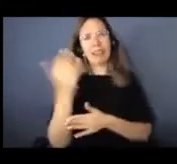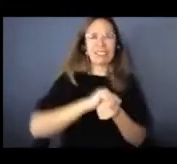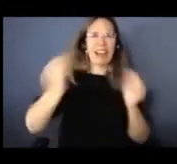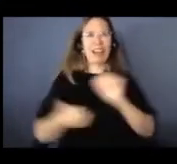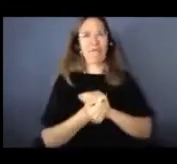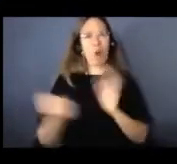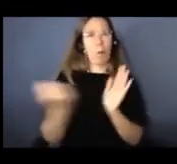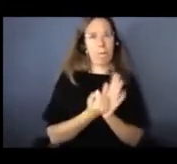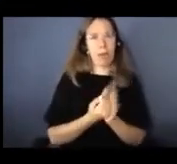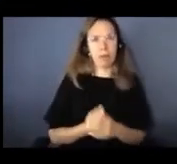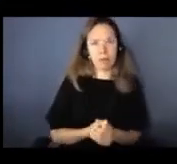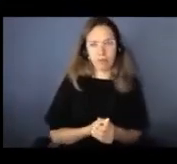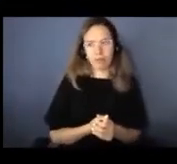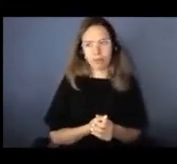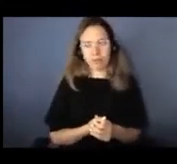2015. Donc,